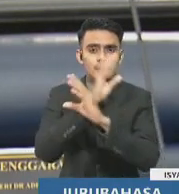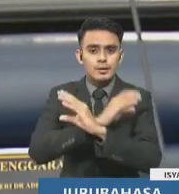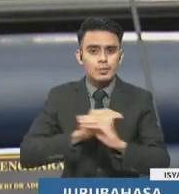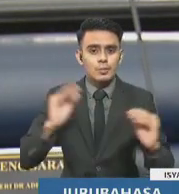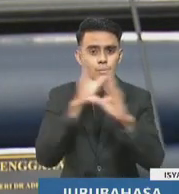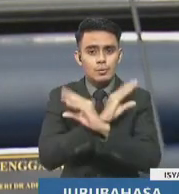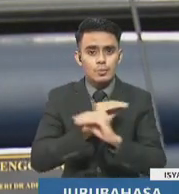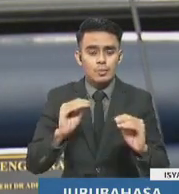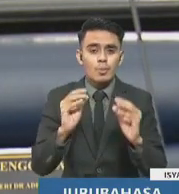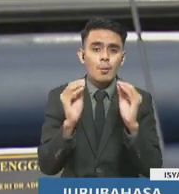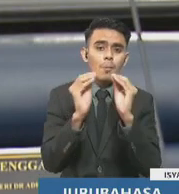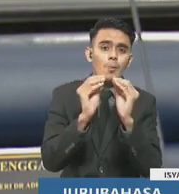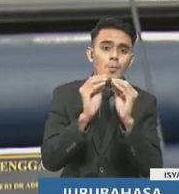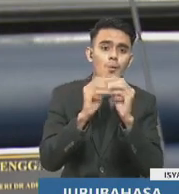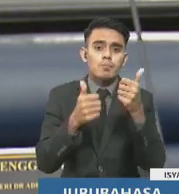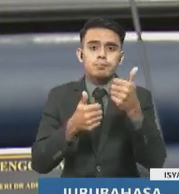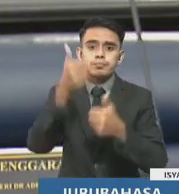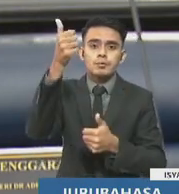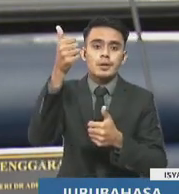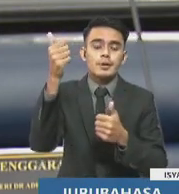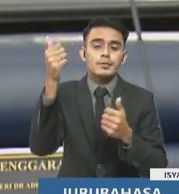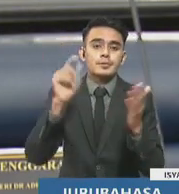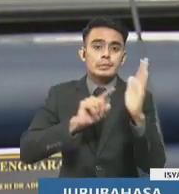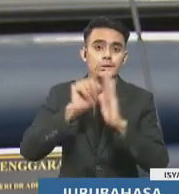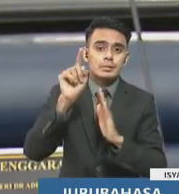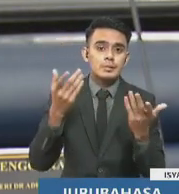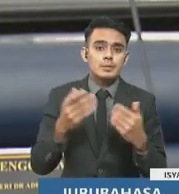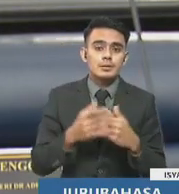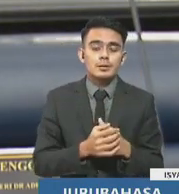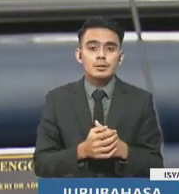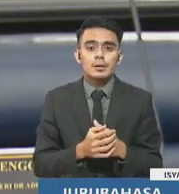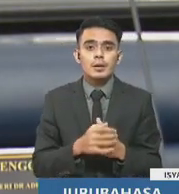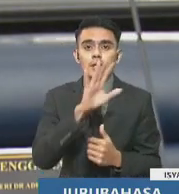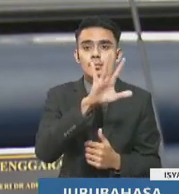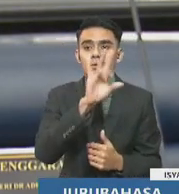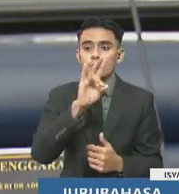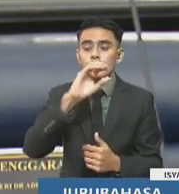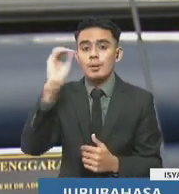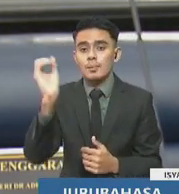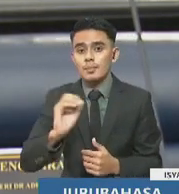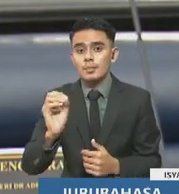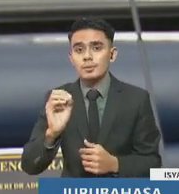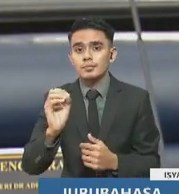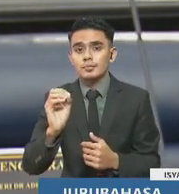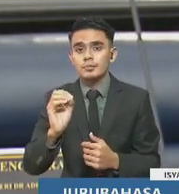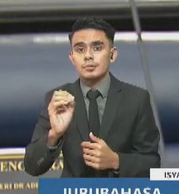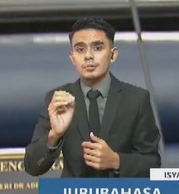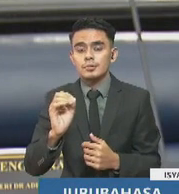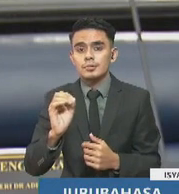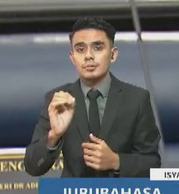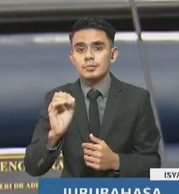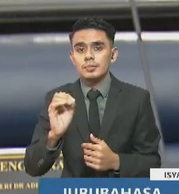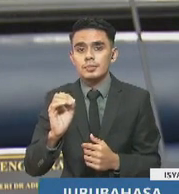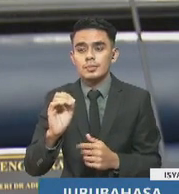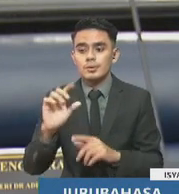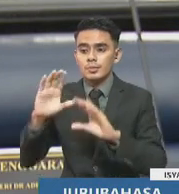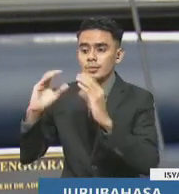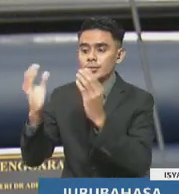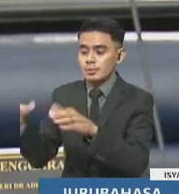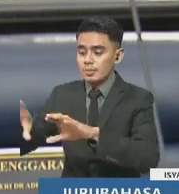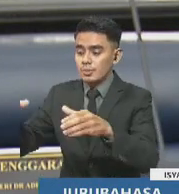adalah yang paling tinggi di Malaysia, di mana 57% daripada